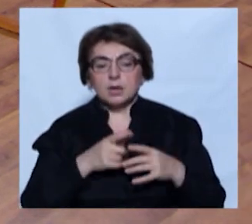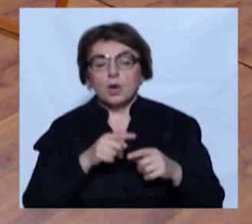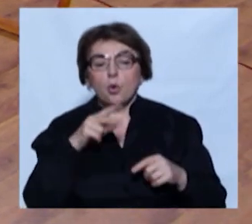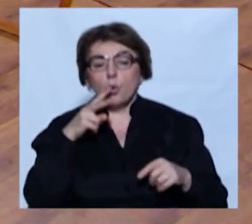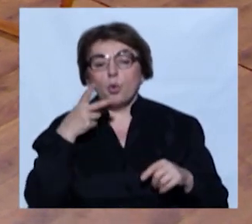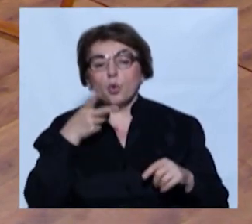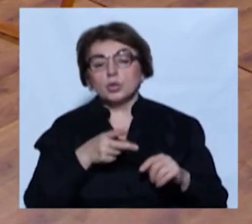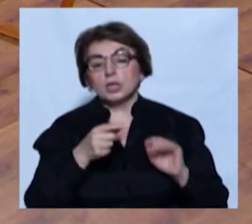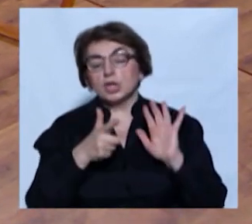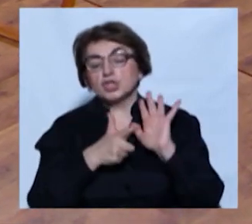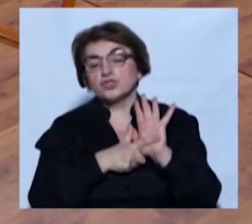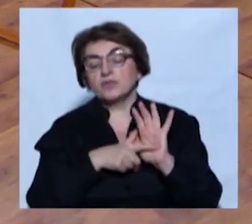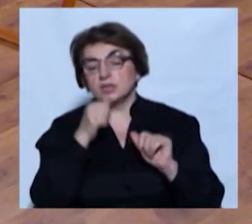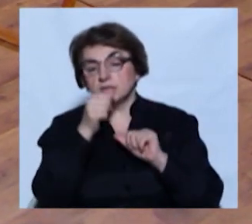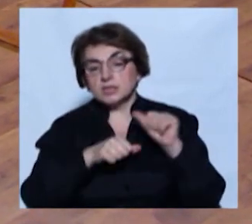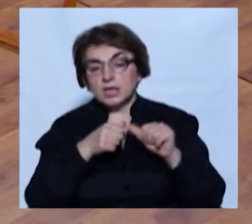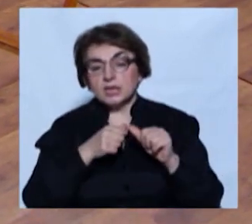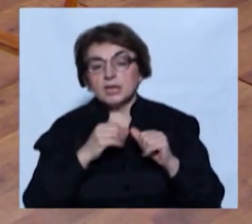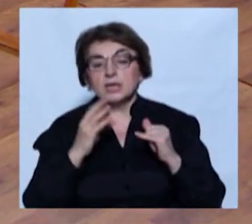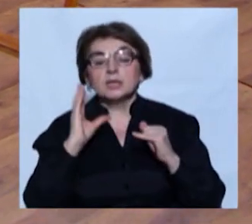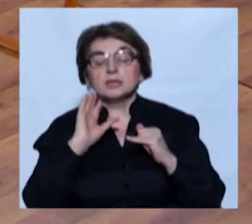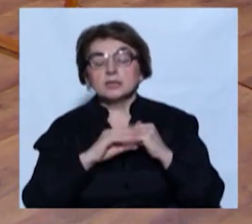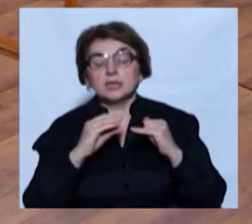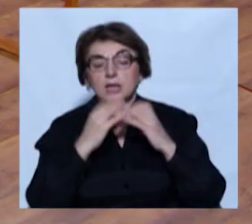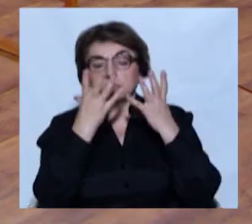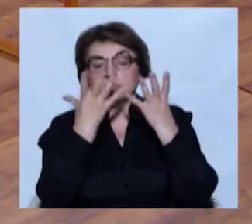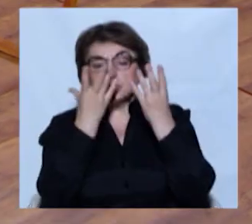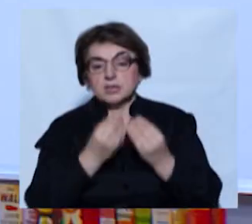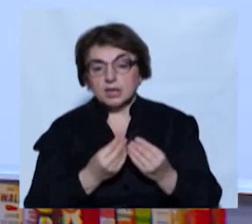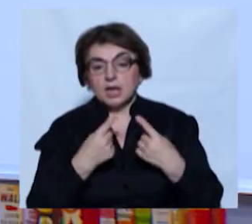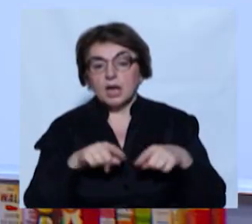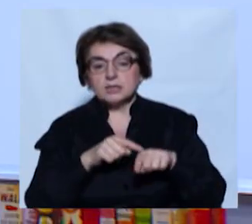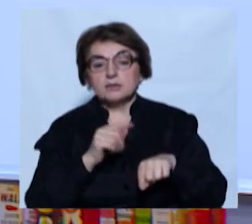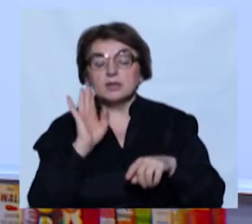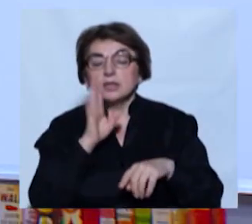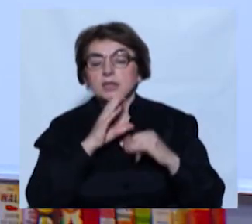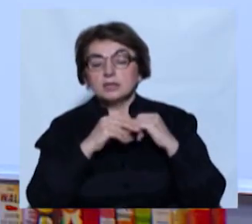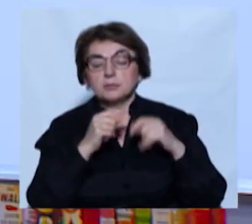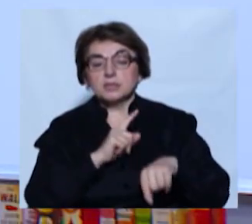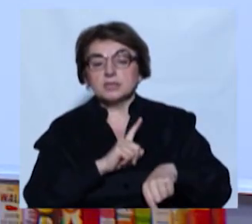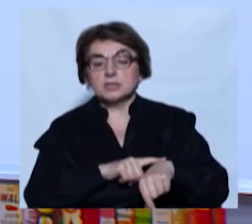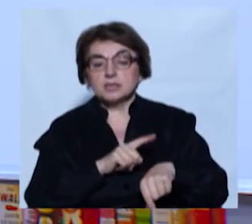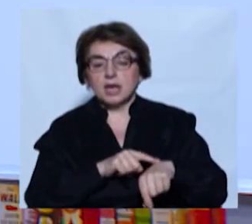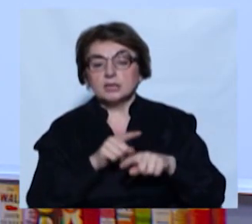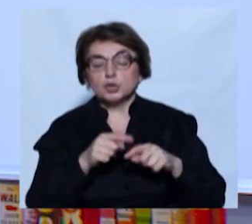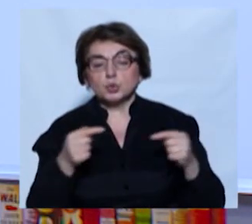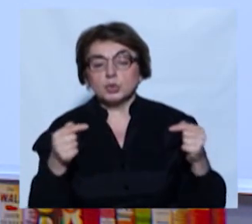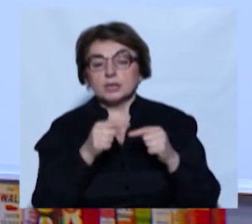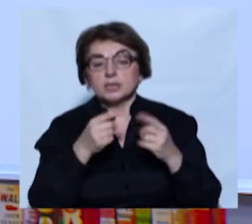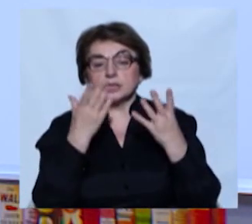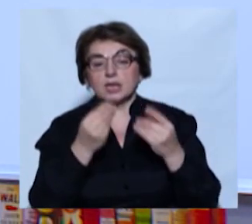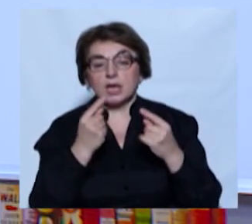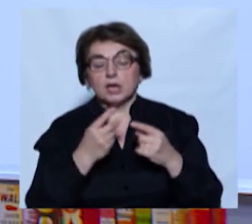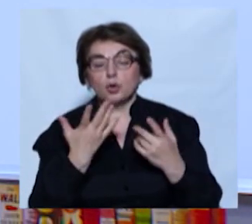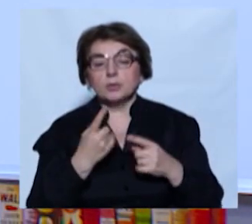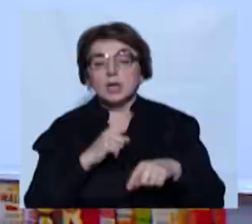წელი, დედამიწის დღე, როდესაც მნიშვნელოვანი და დედამიწის საათი, და დედამიწის საათი სწორედ გახლავთ ის დღე, როდესაც